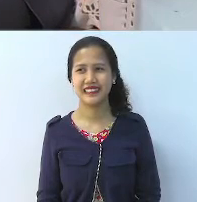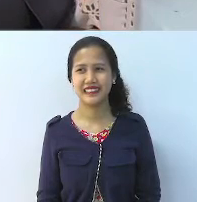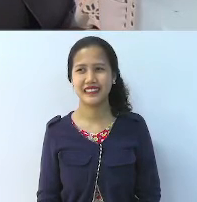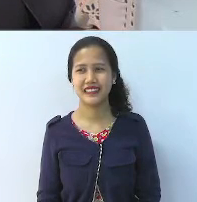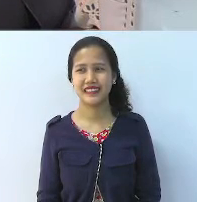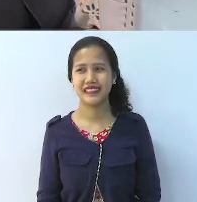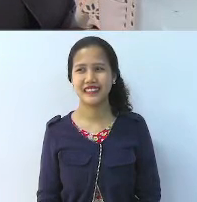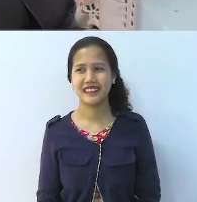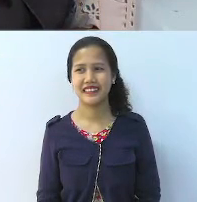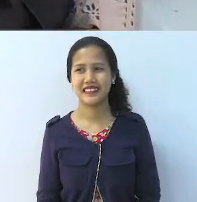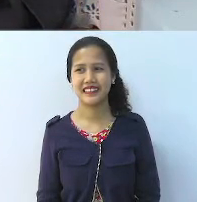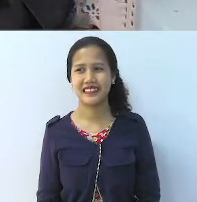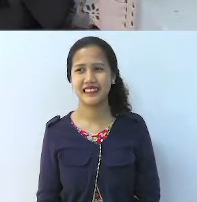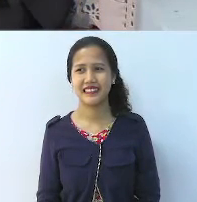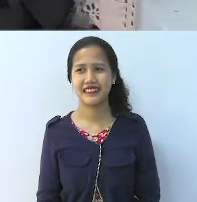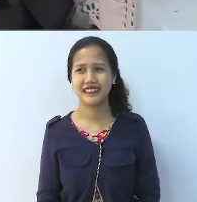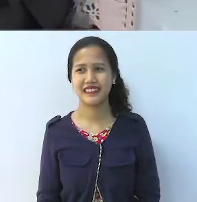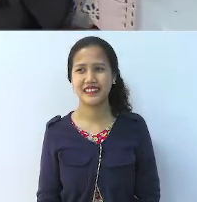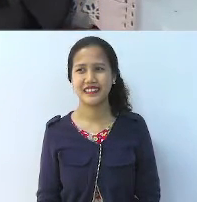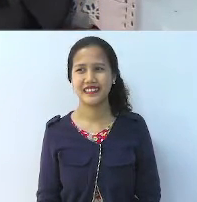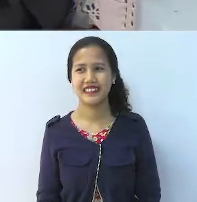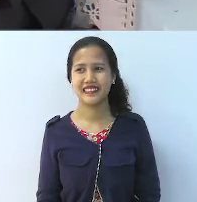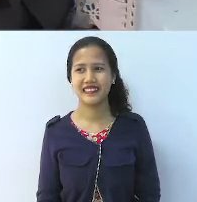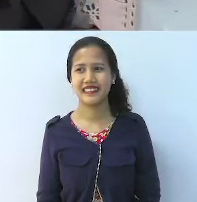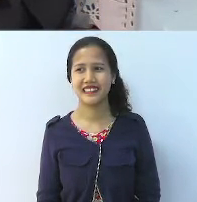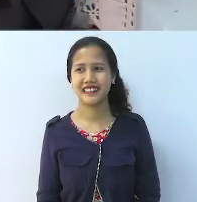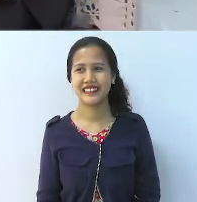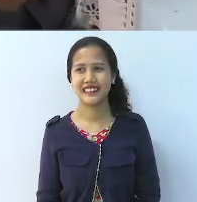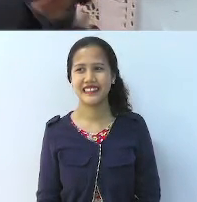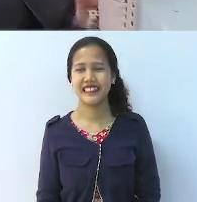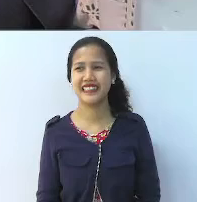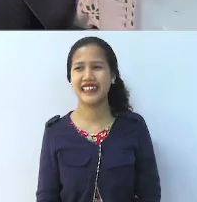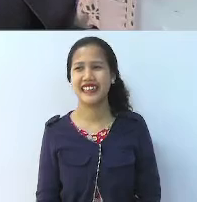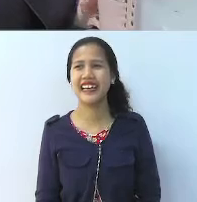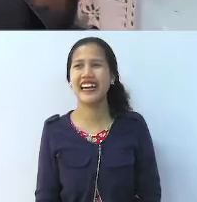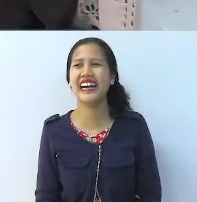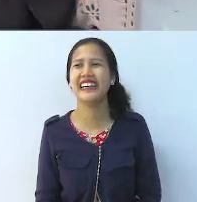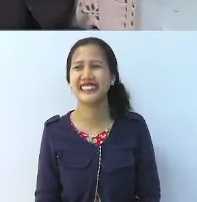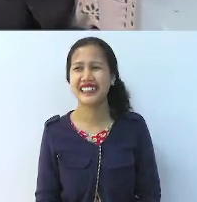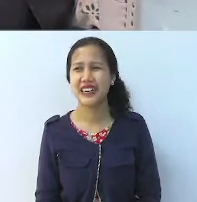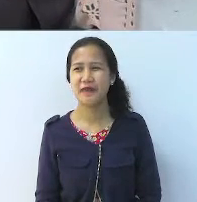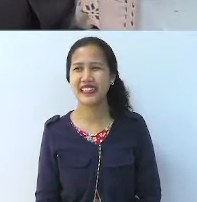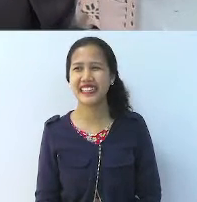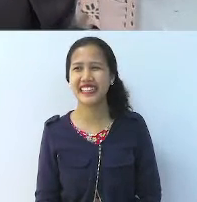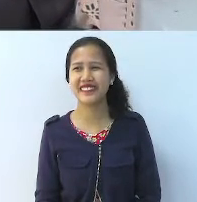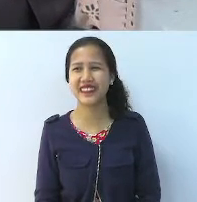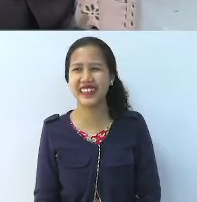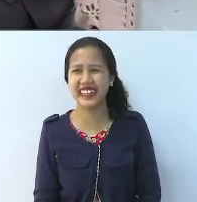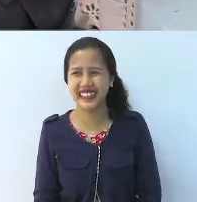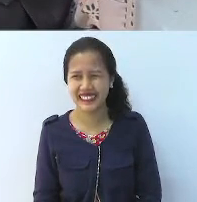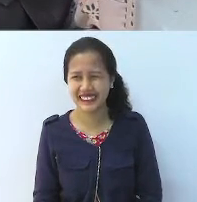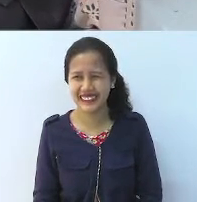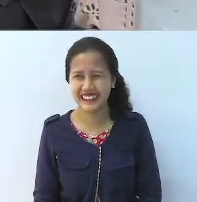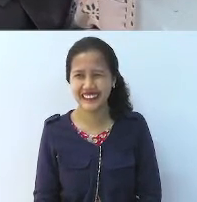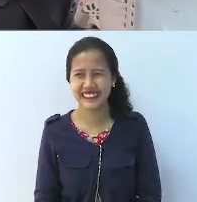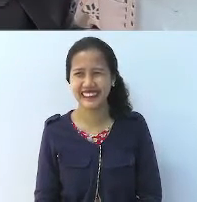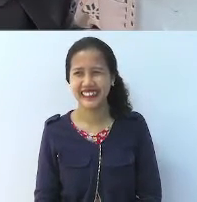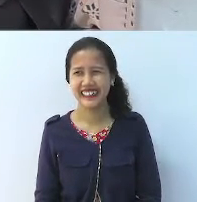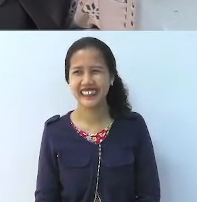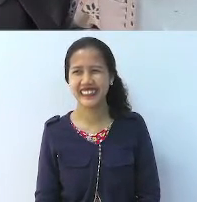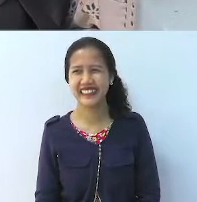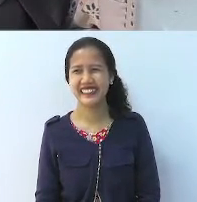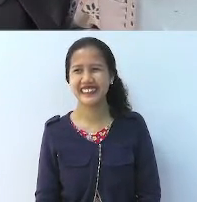sila, baon-baon nila yung load na yan. Si Reda, anong, kanino niya ibinibigay? Yan kay Sir Ponching. Ay, Sir Ponching. Okay. Yan.